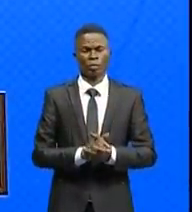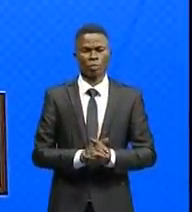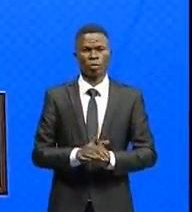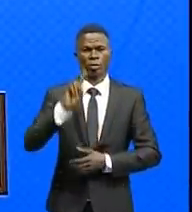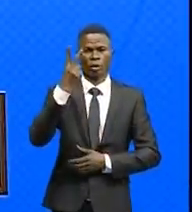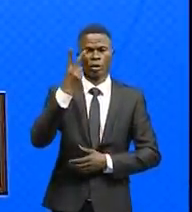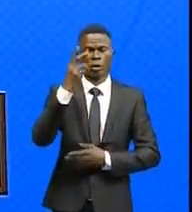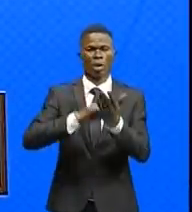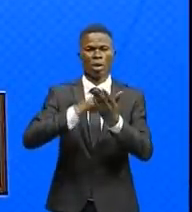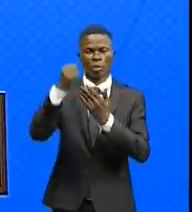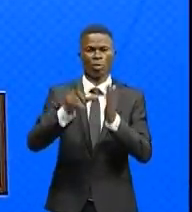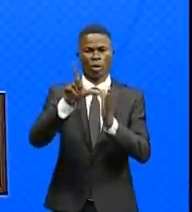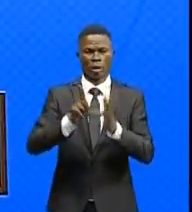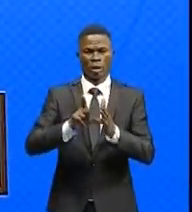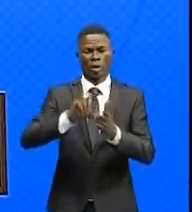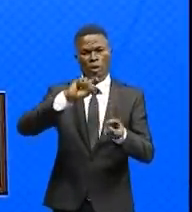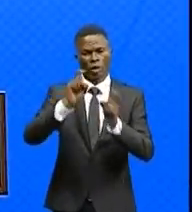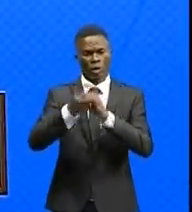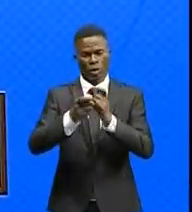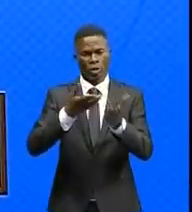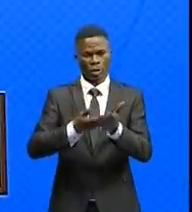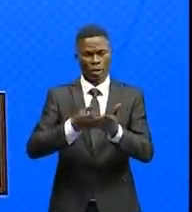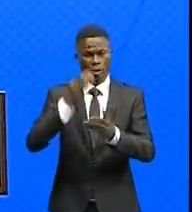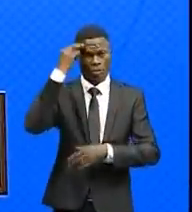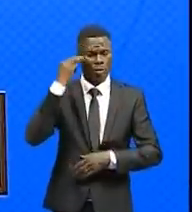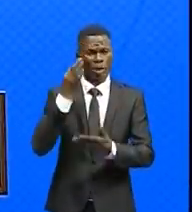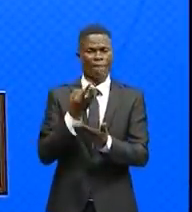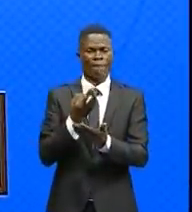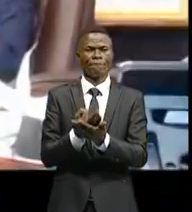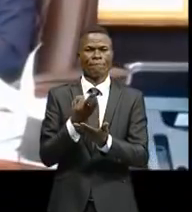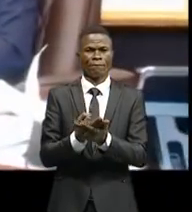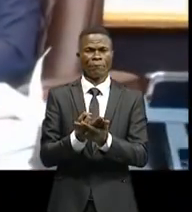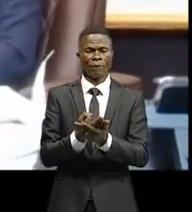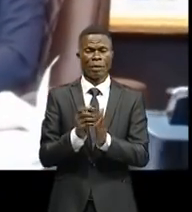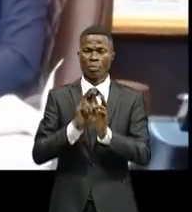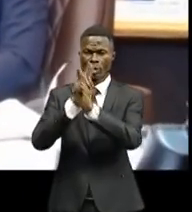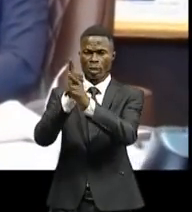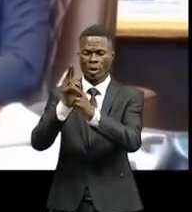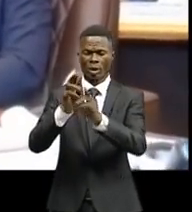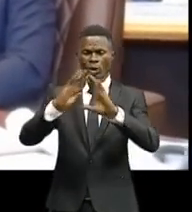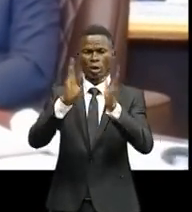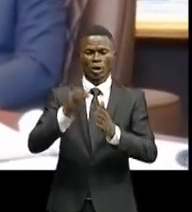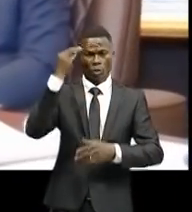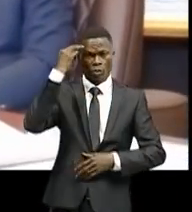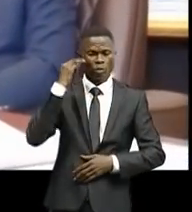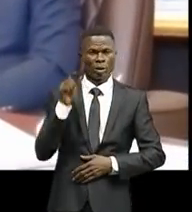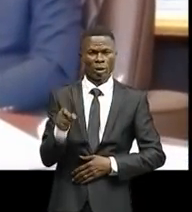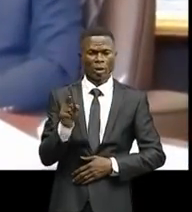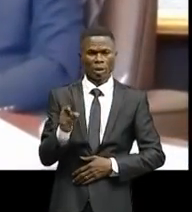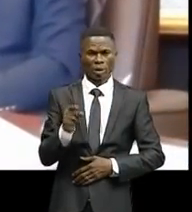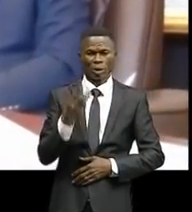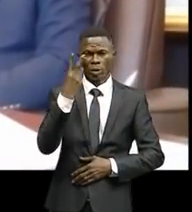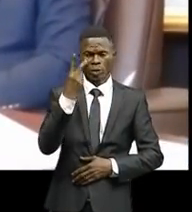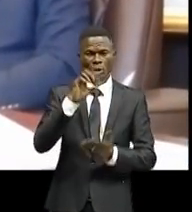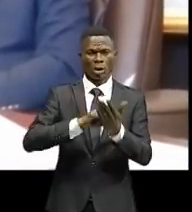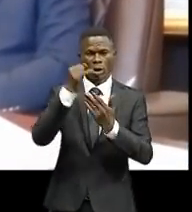Deux projets de loi de ratification. Le ministre des Finances a présenté à l'attention des membres du gouvernement deux